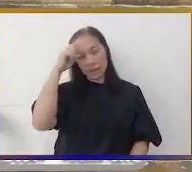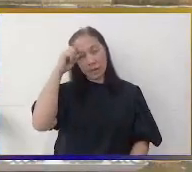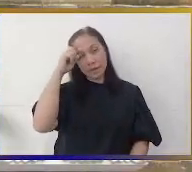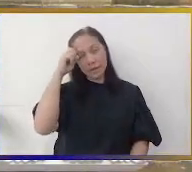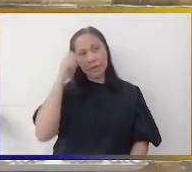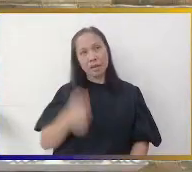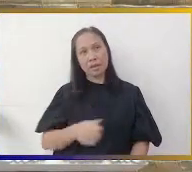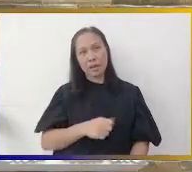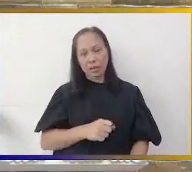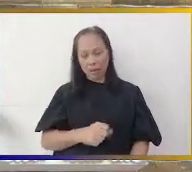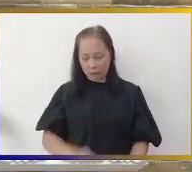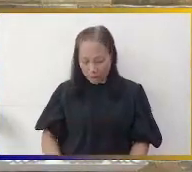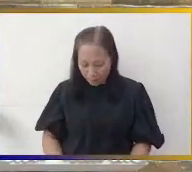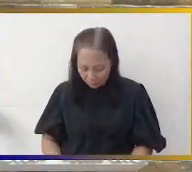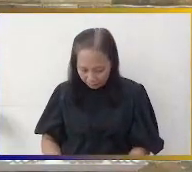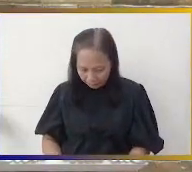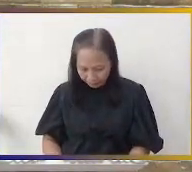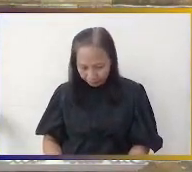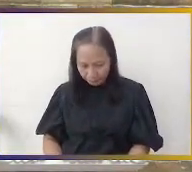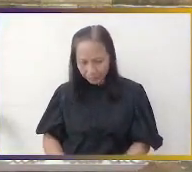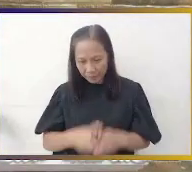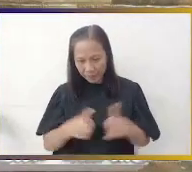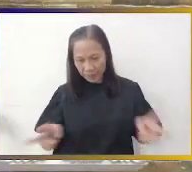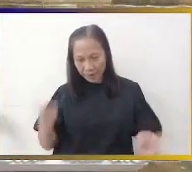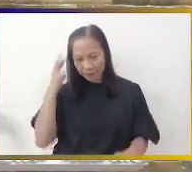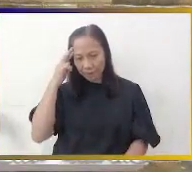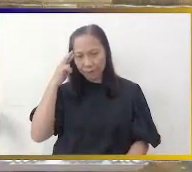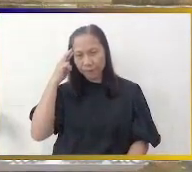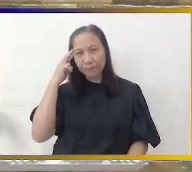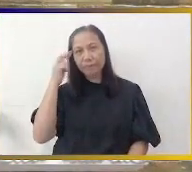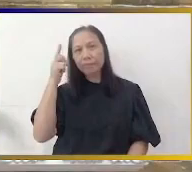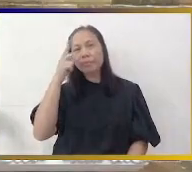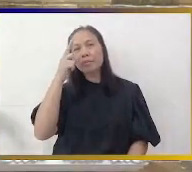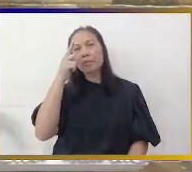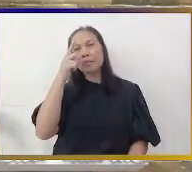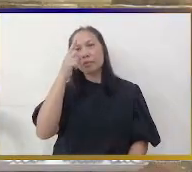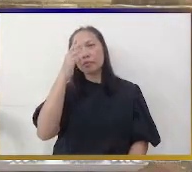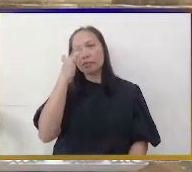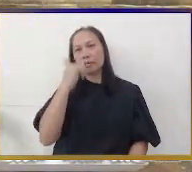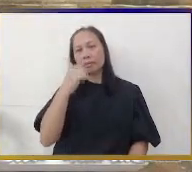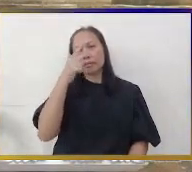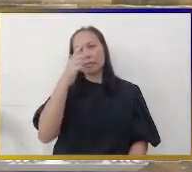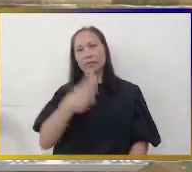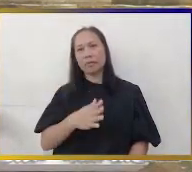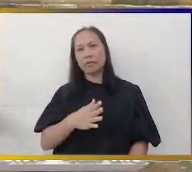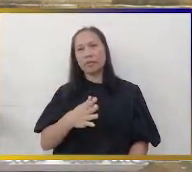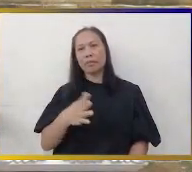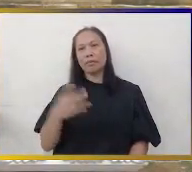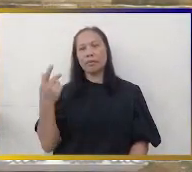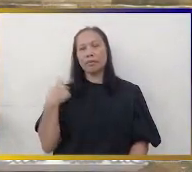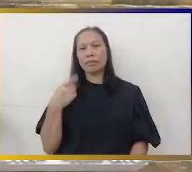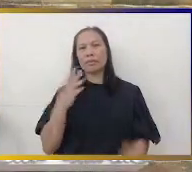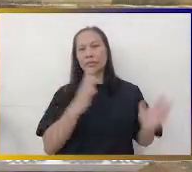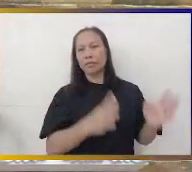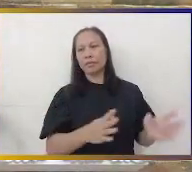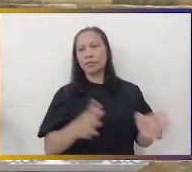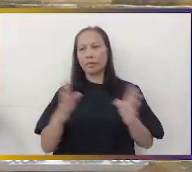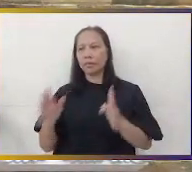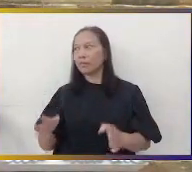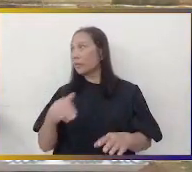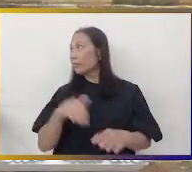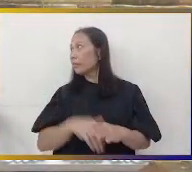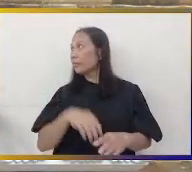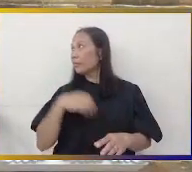po it is the very reason Why God has a plan sa atin pong